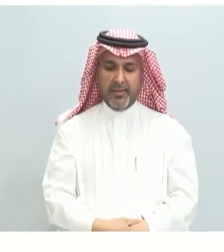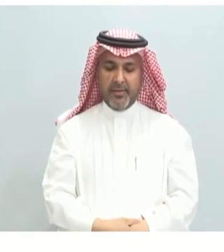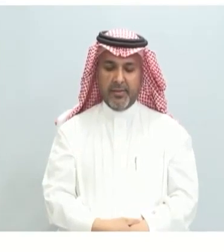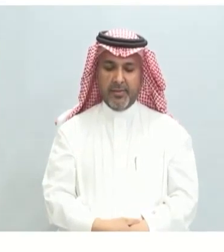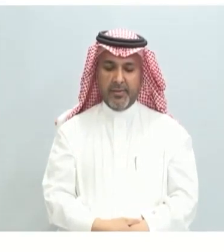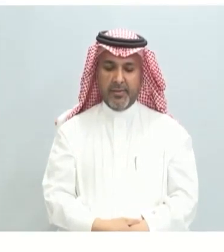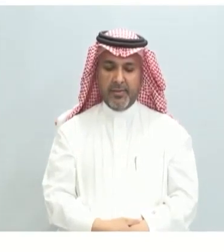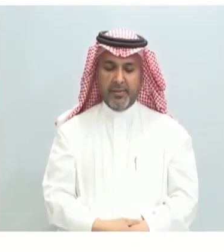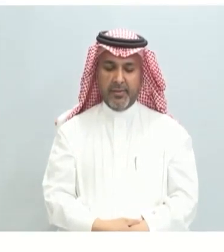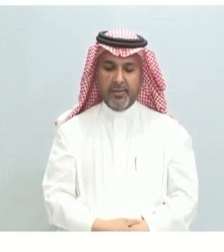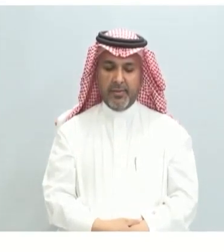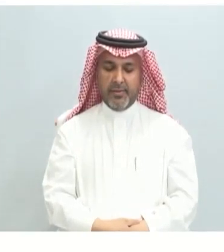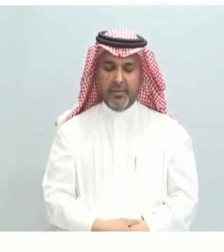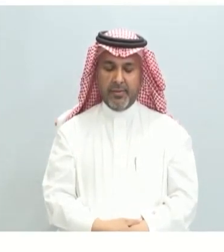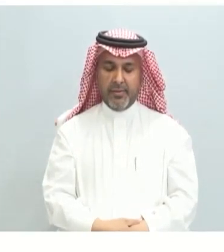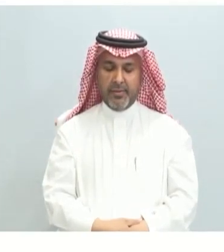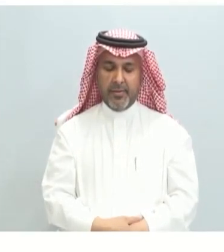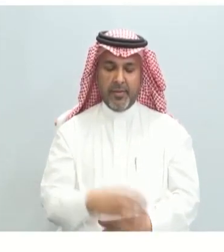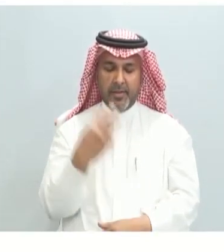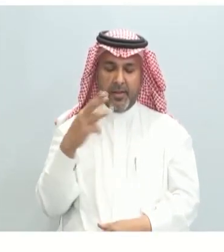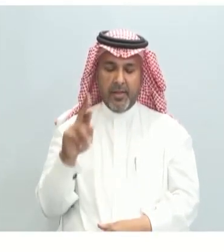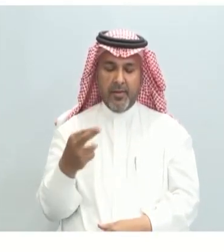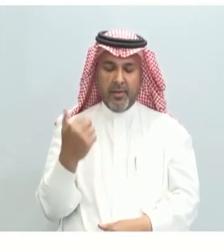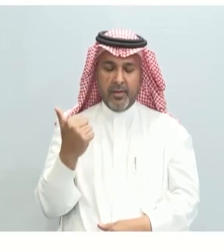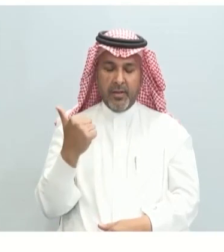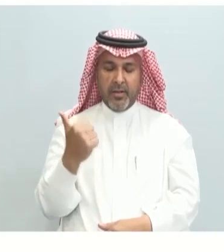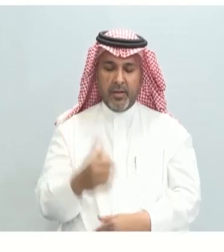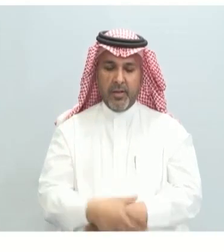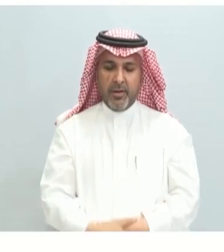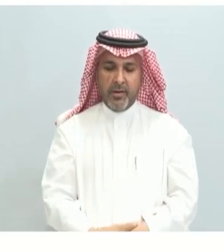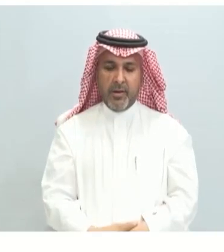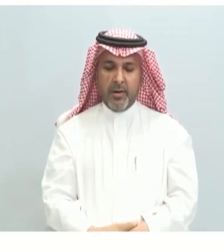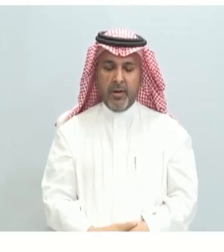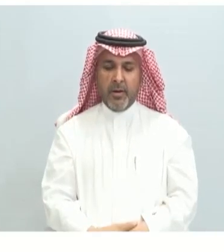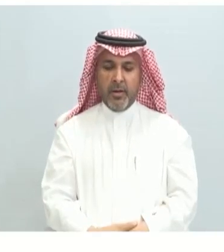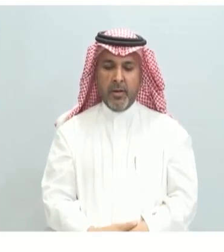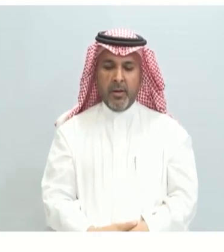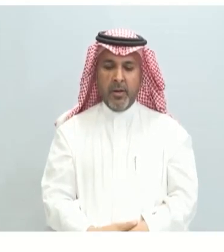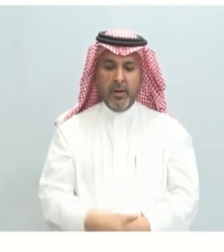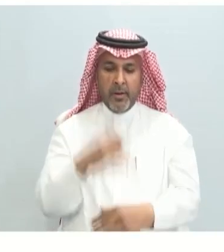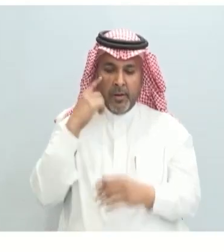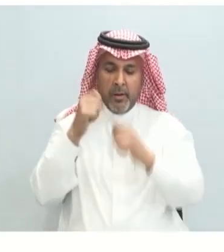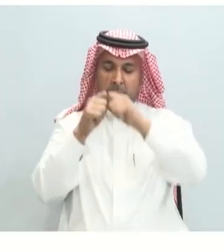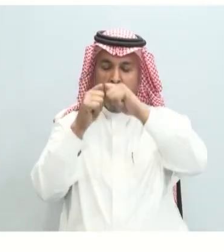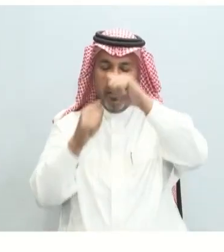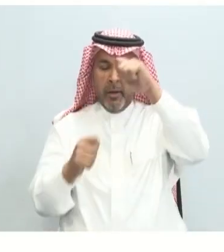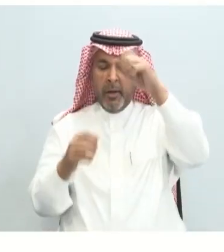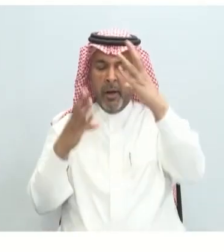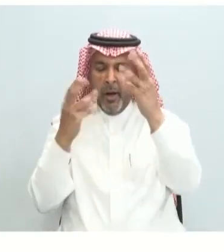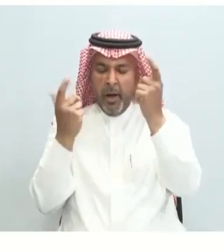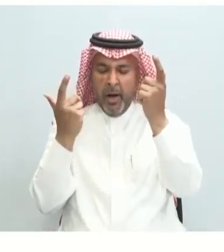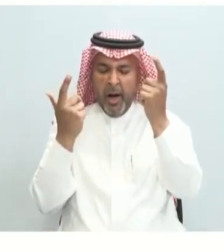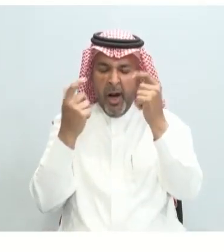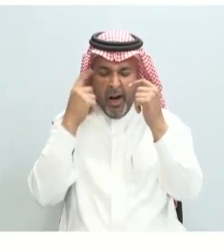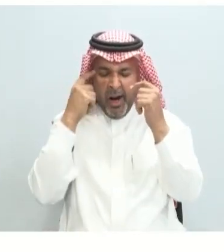عباره عن جذر 13 اللي هو 3.6 الوحده بتكون باليش تكون بالمتر تكون بالمتر